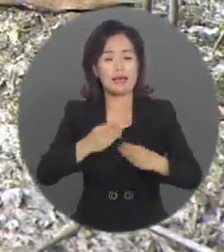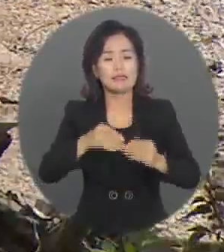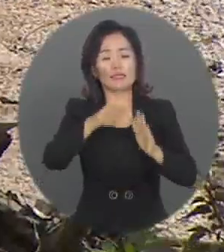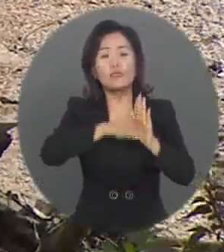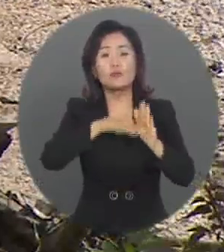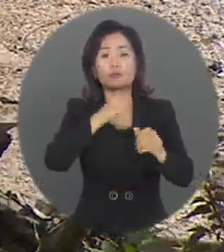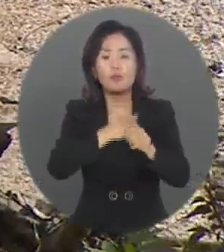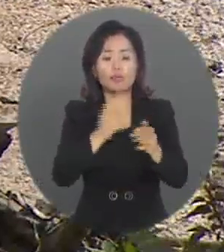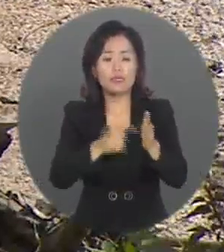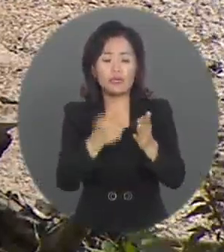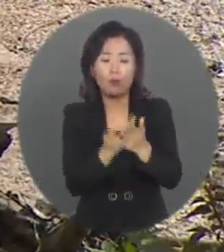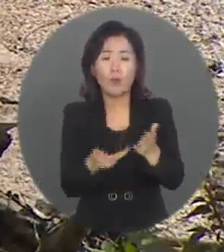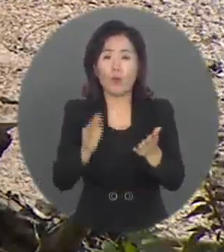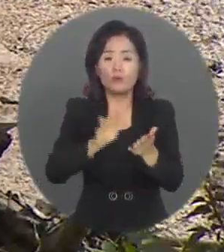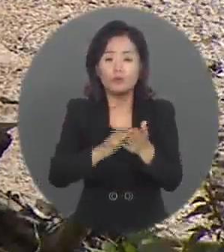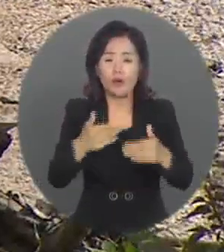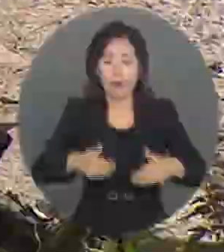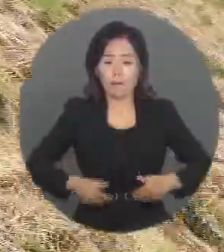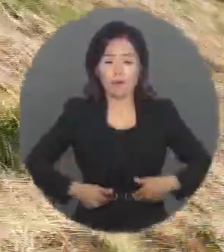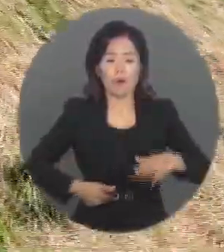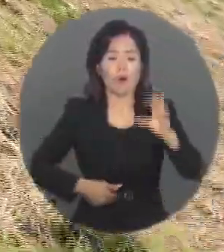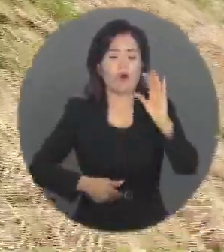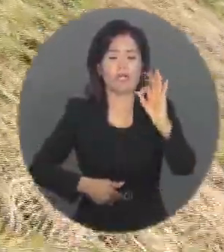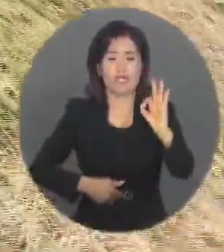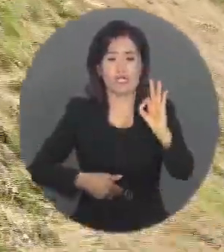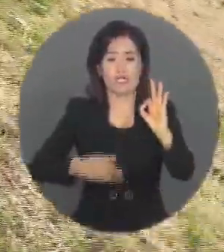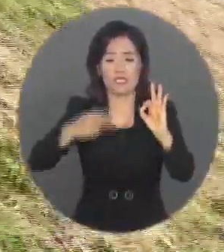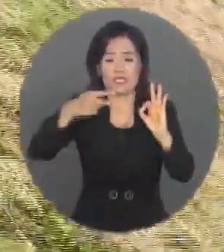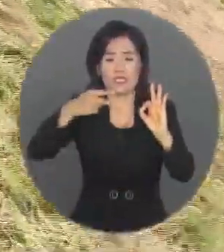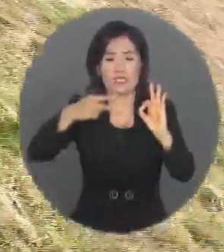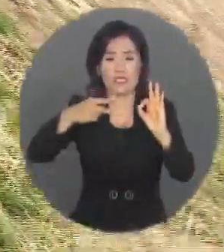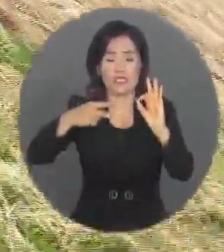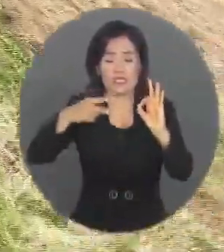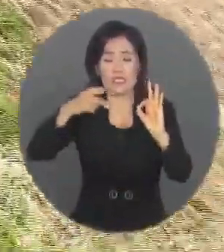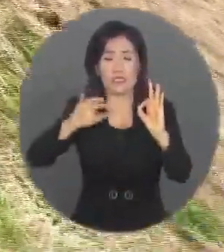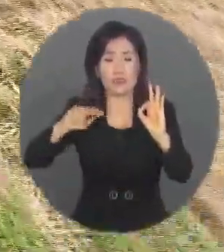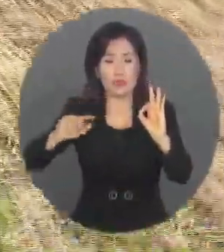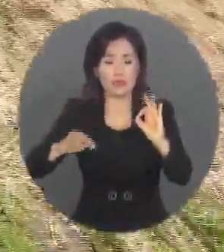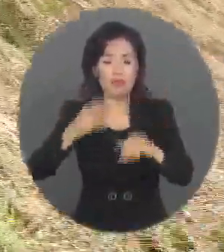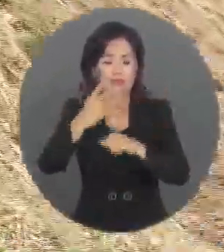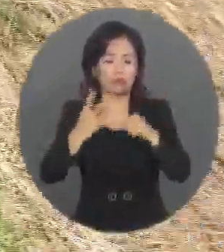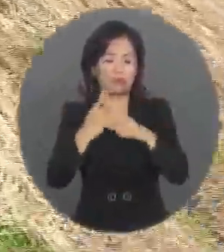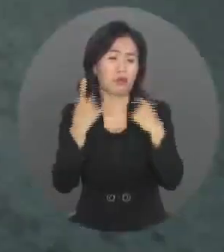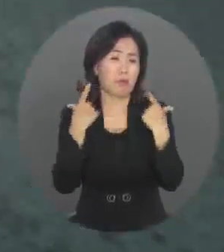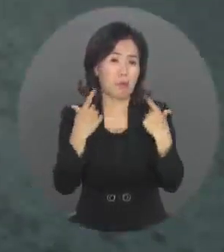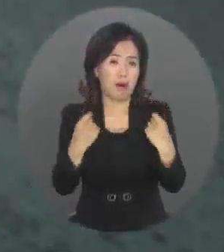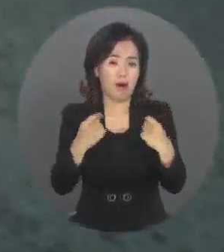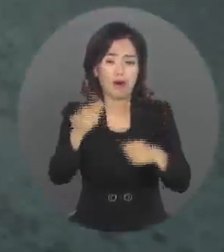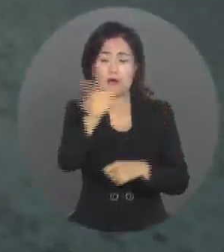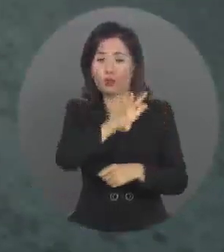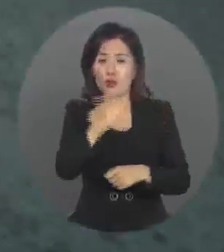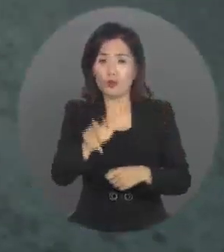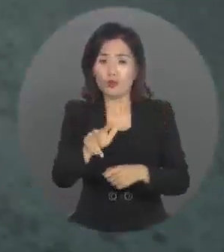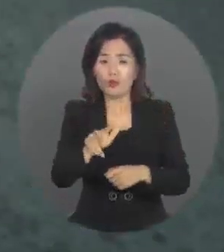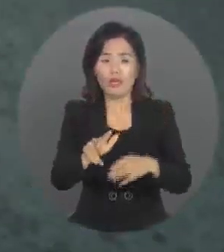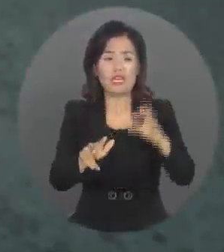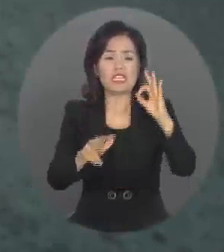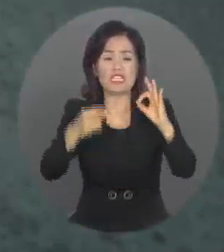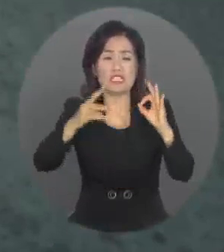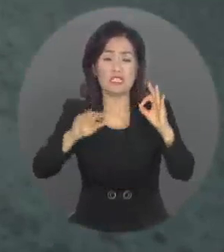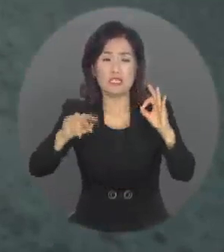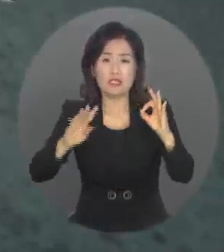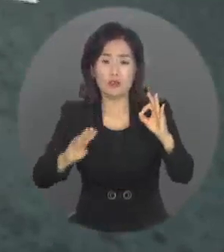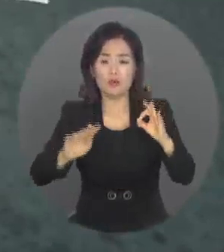안전등급은 긴급한 보수가 필요한 D등급인데 4년째 등급이 그대로입니다. 전국에 이 같은 D등급